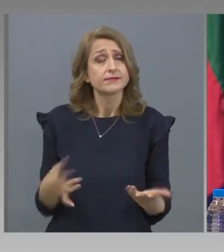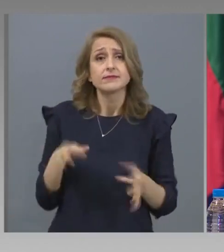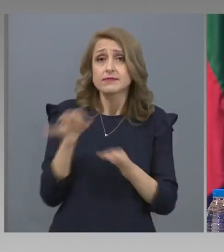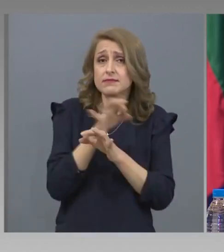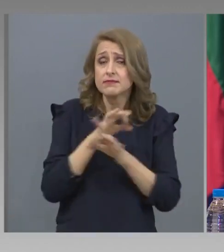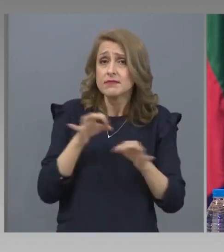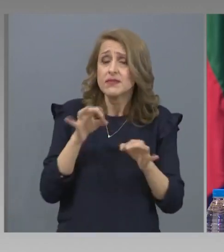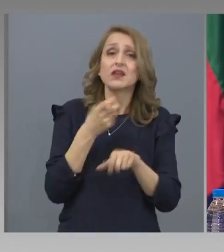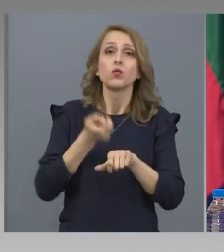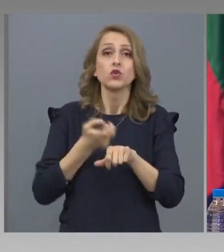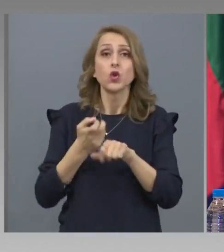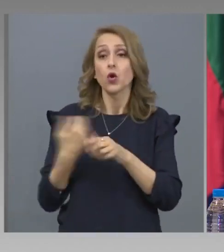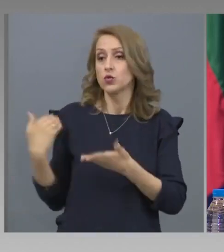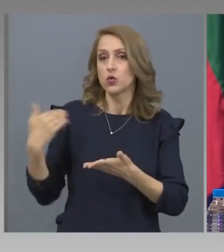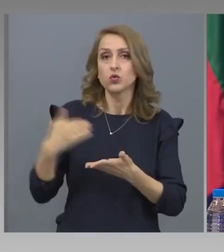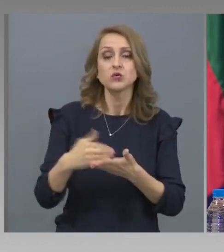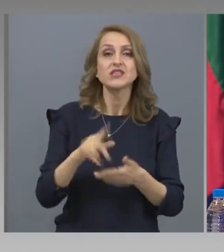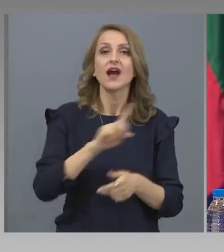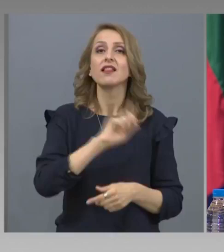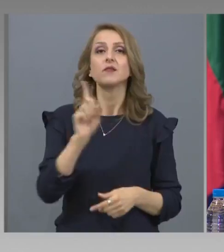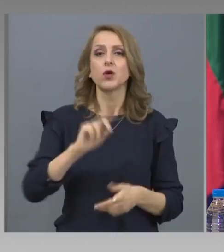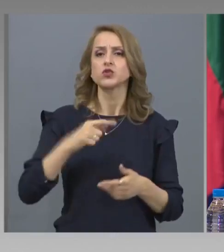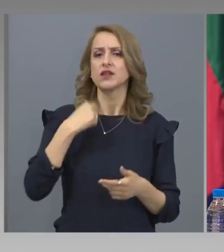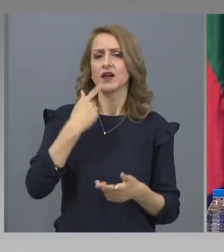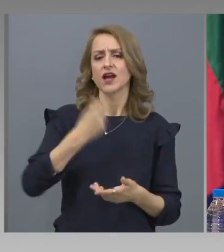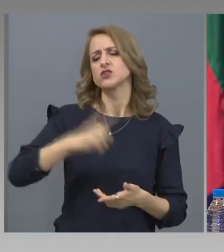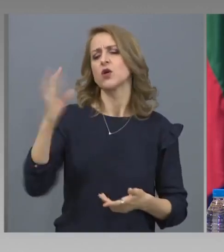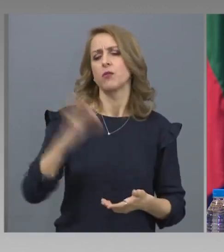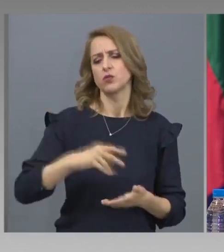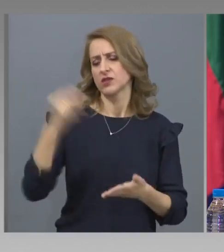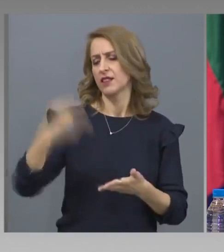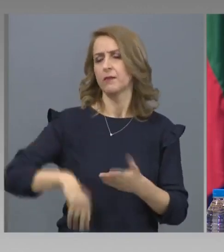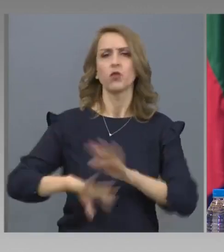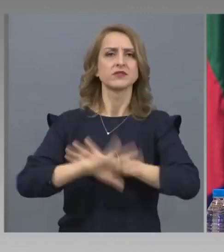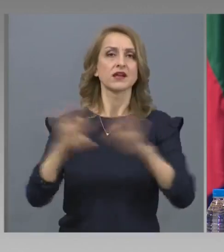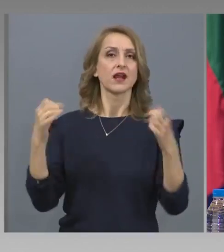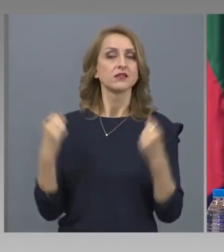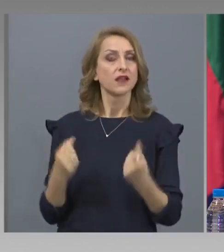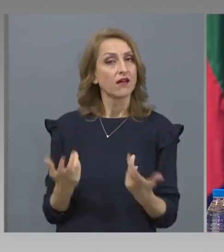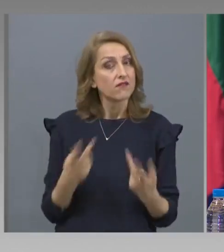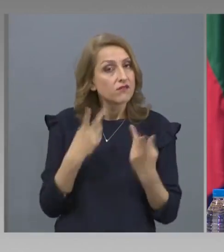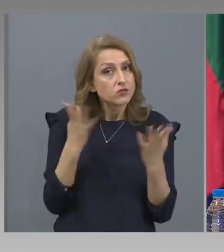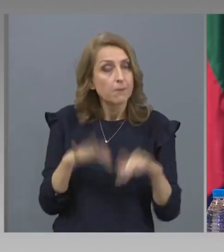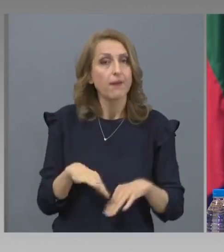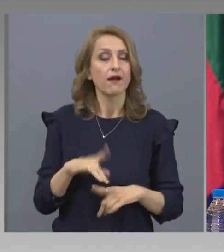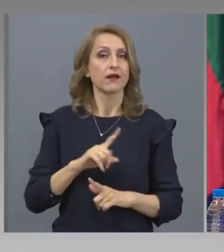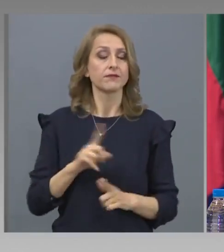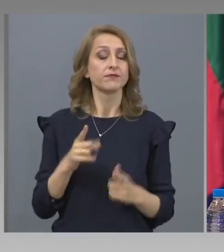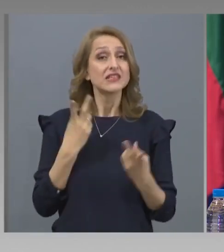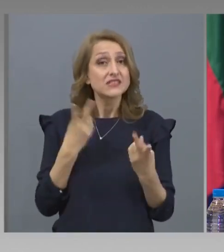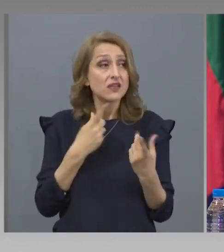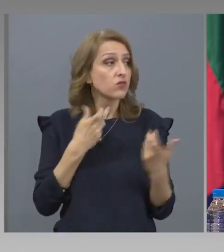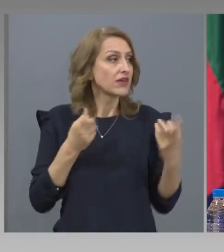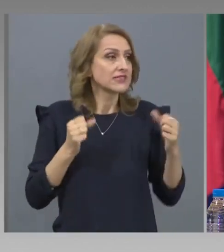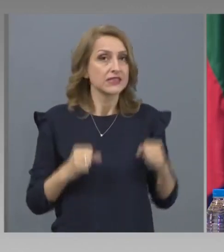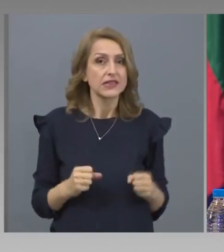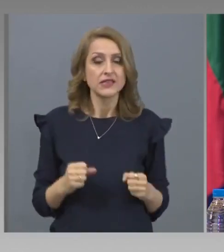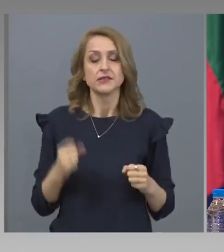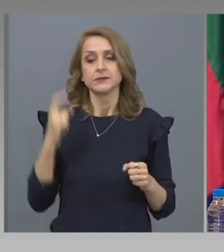Никой до сега доктор не мога да ми се подпише. Под нищо. И е така седиме, разсъждаваме,